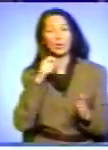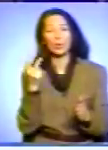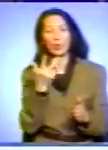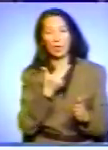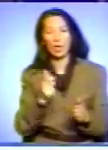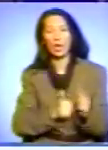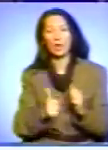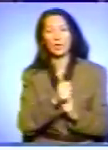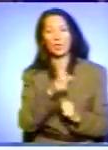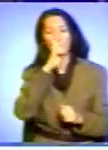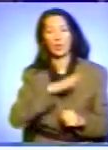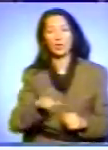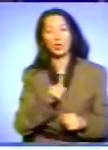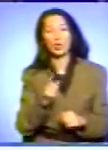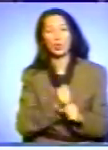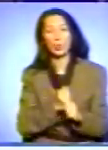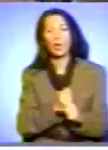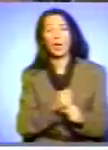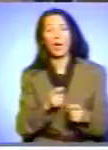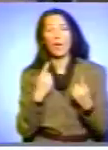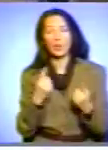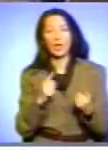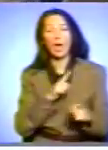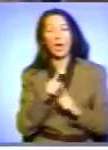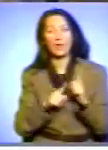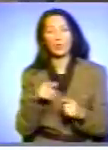та ефективні реформи у своїй економіці.